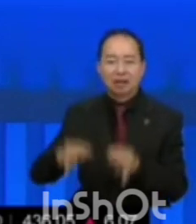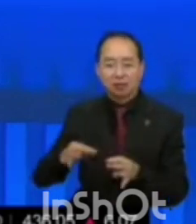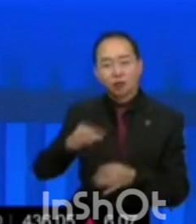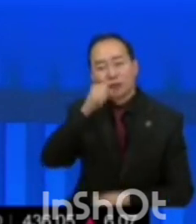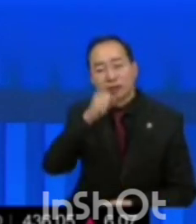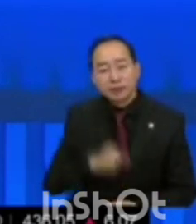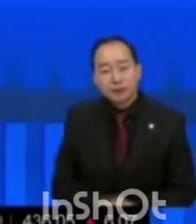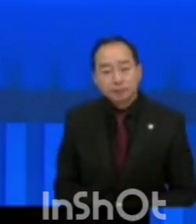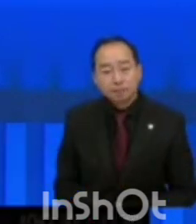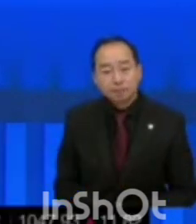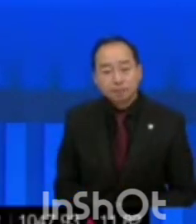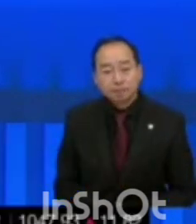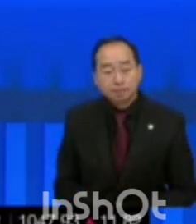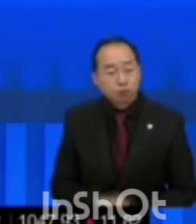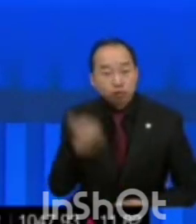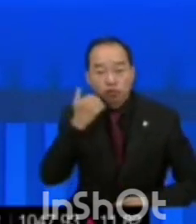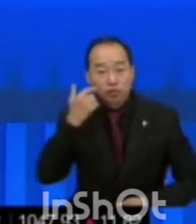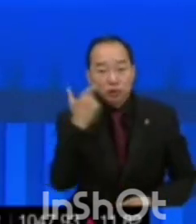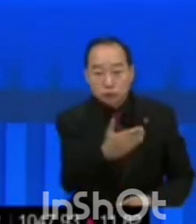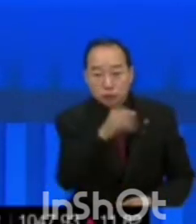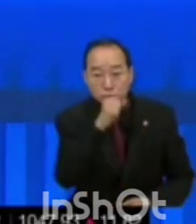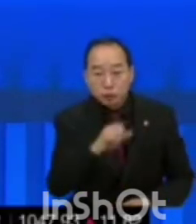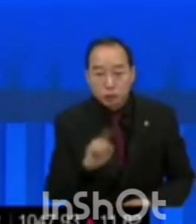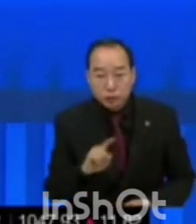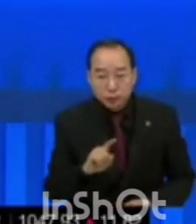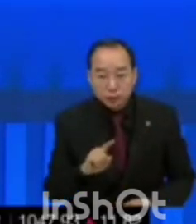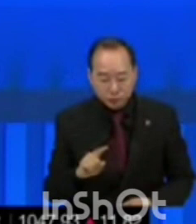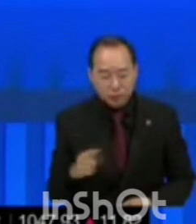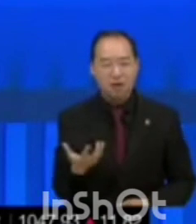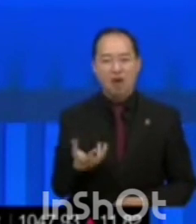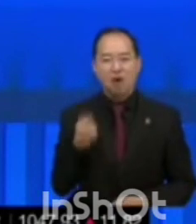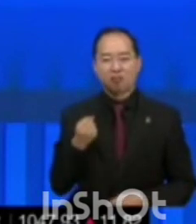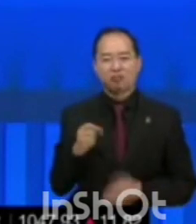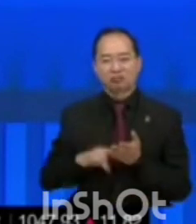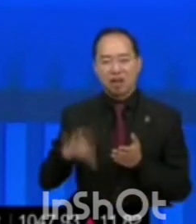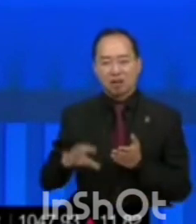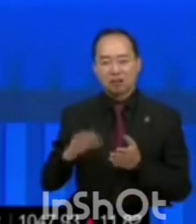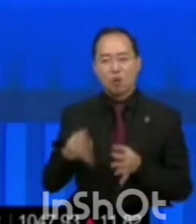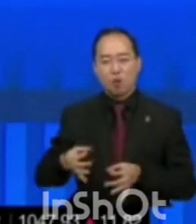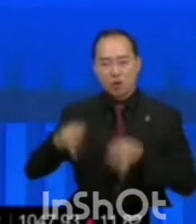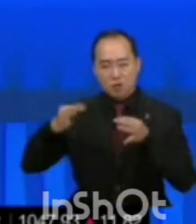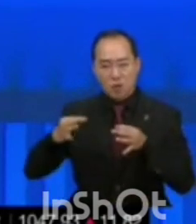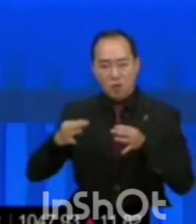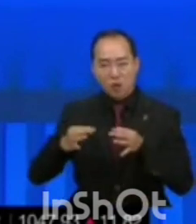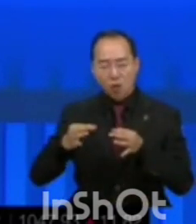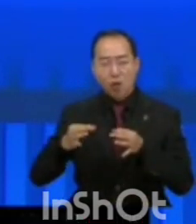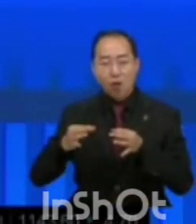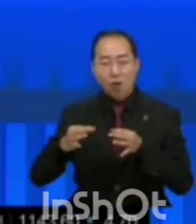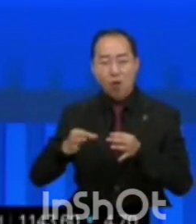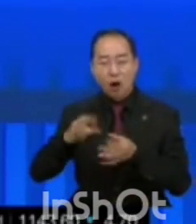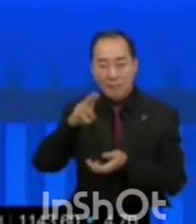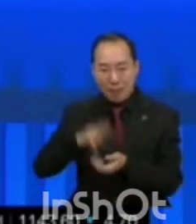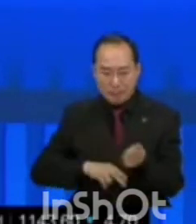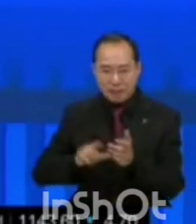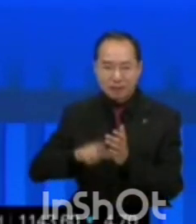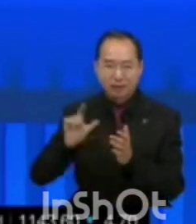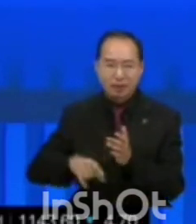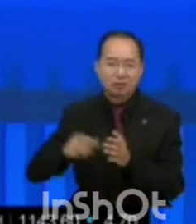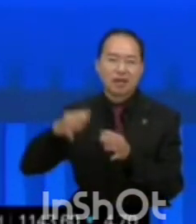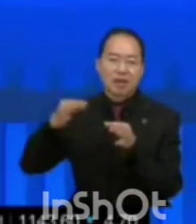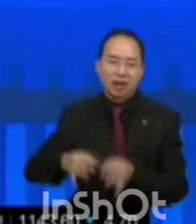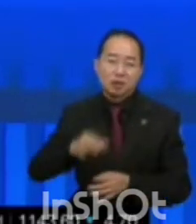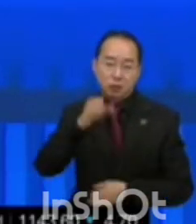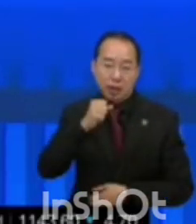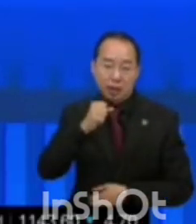거래세는 좀 내리고 이제 보유세는 올리는 이런 조치들이 필요한데요. 제가 그 이낙연 후보님께